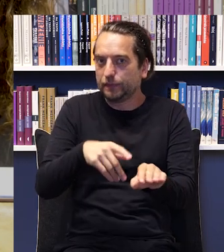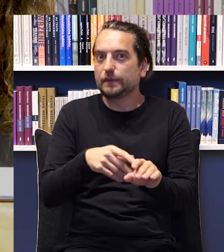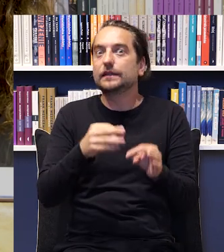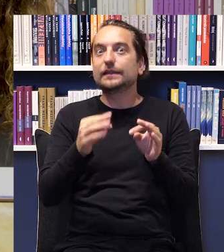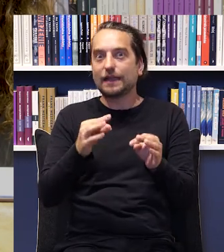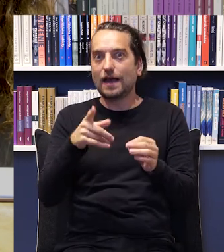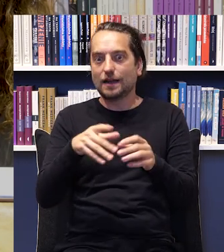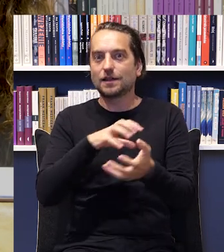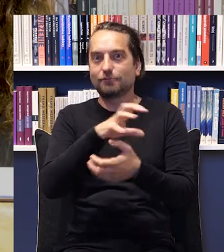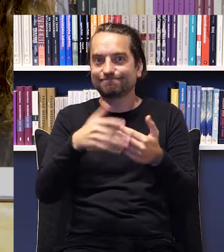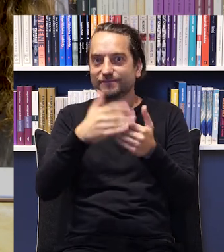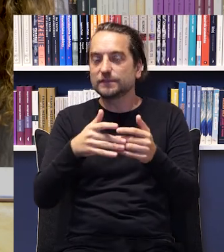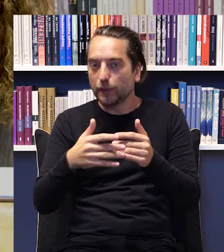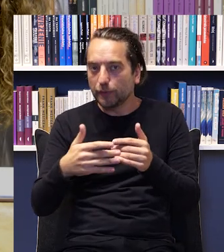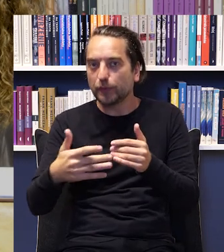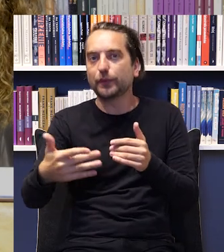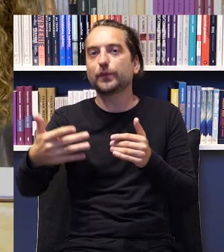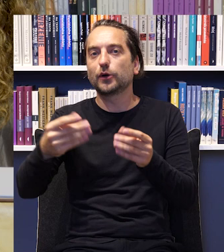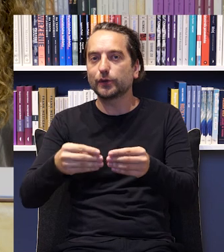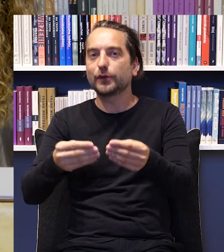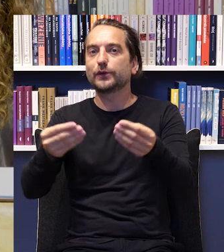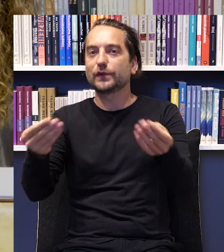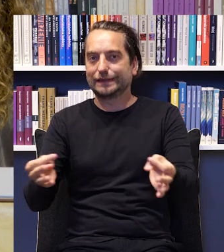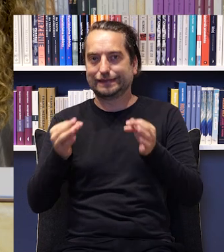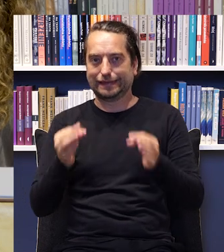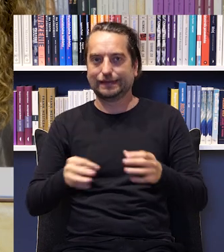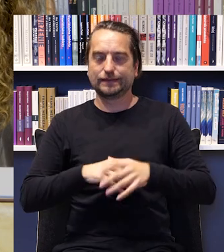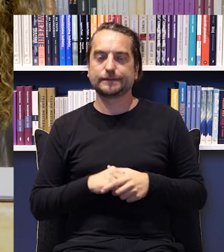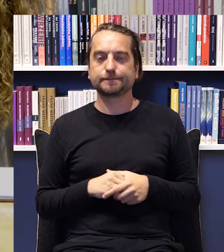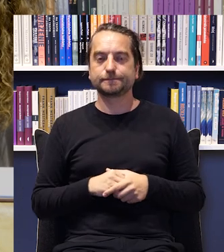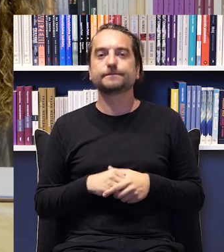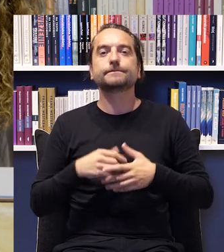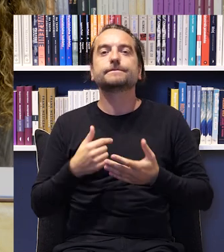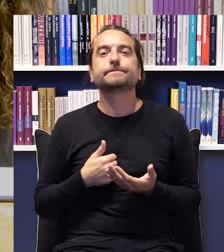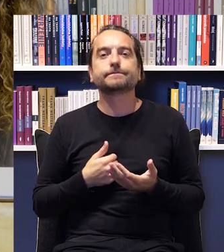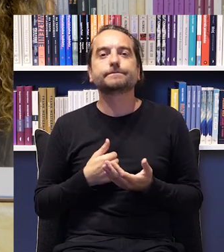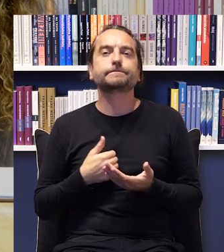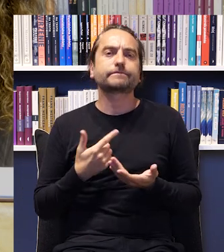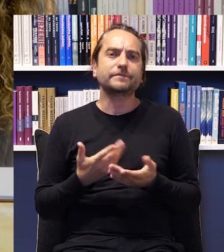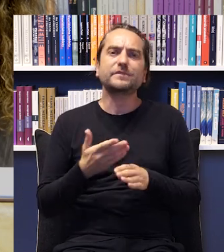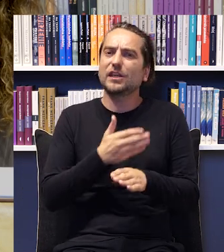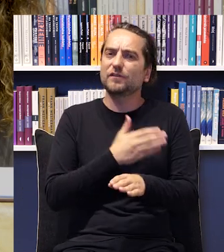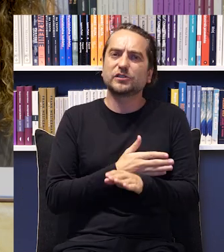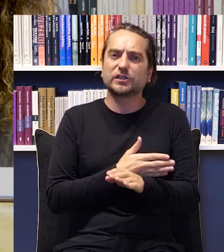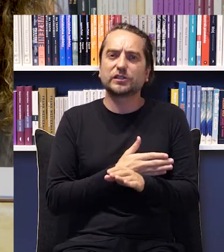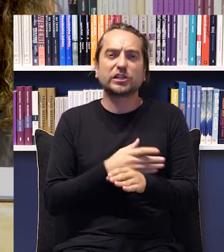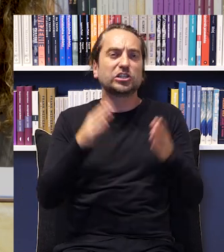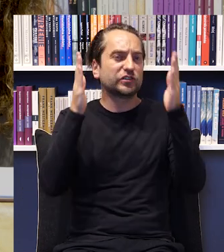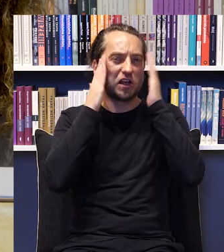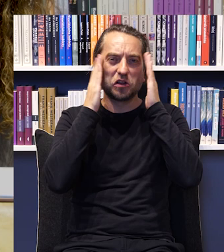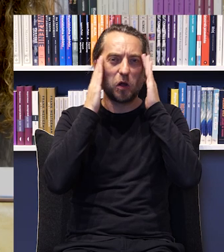teraz rozwinęła, więc o ile wydaje mi się, że właśnie nie robiłam tego do końca